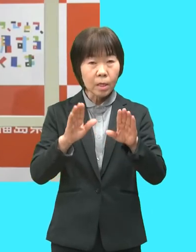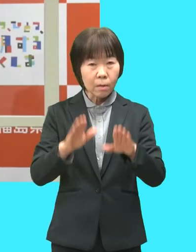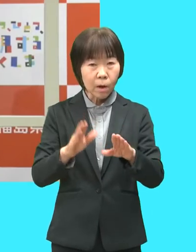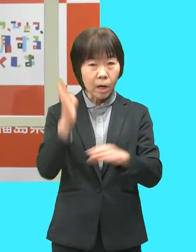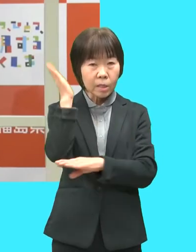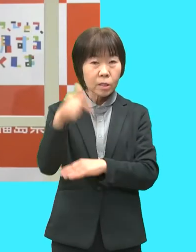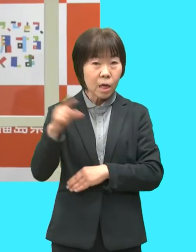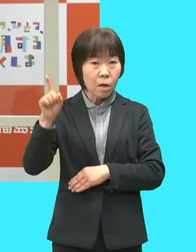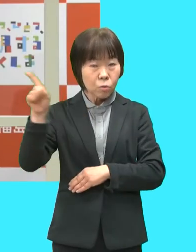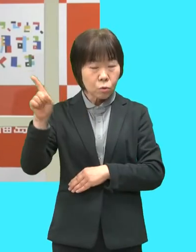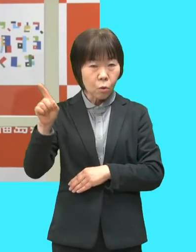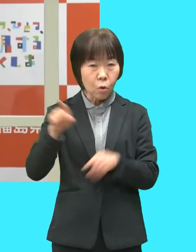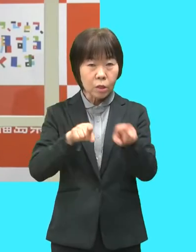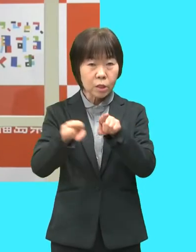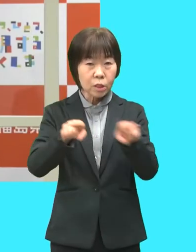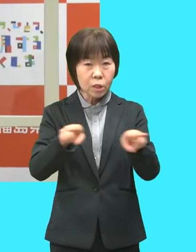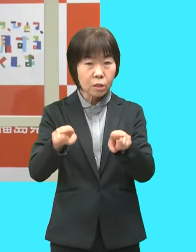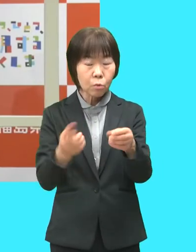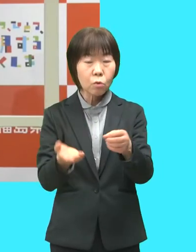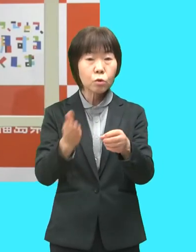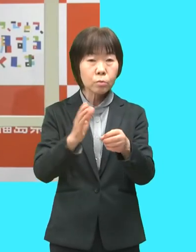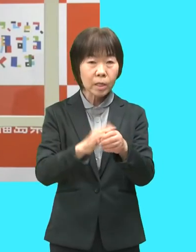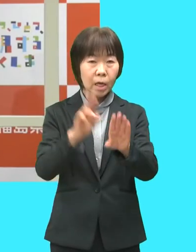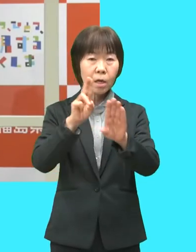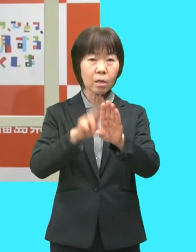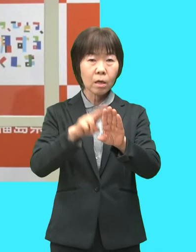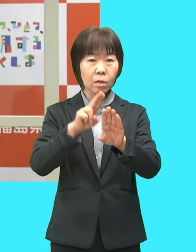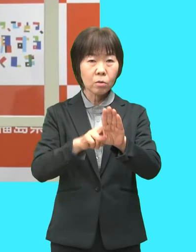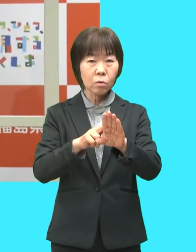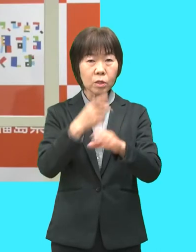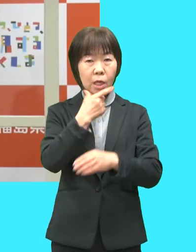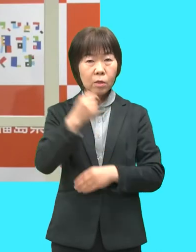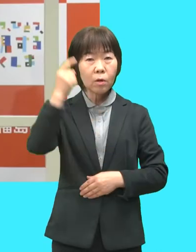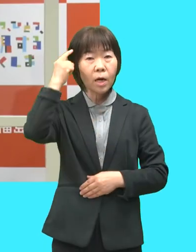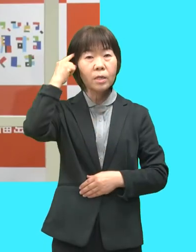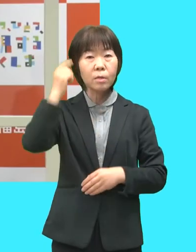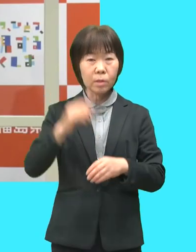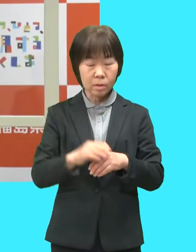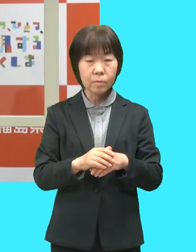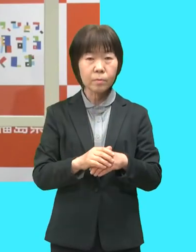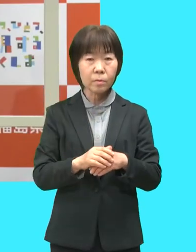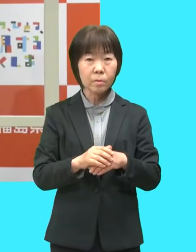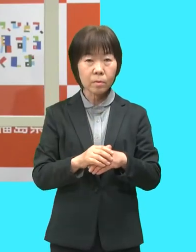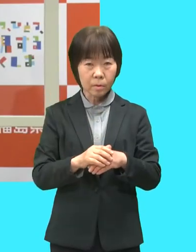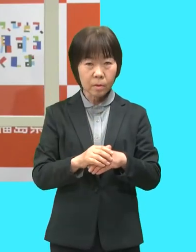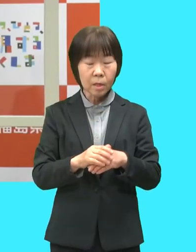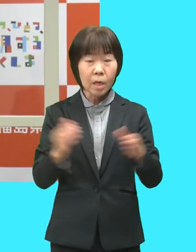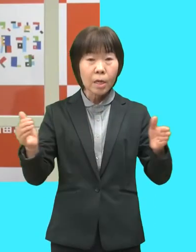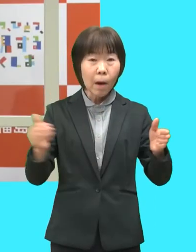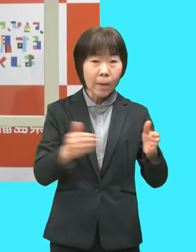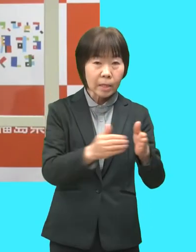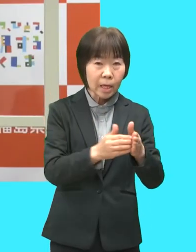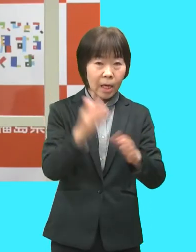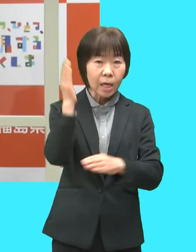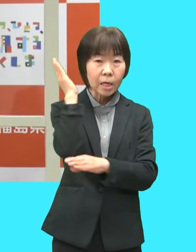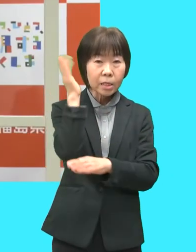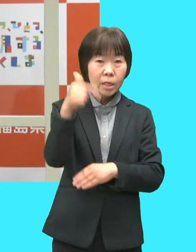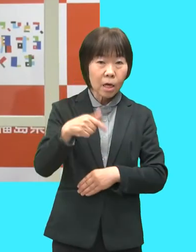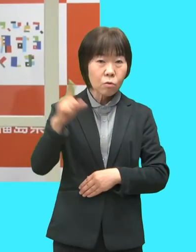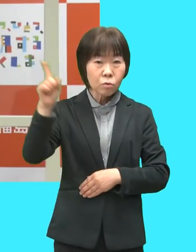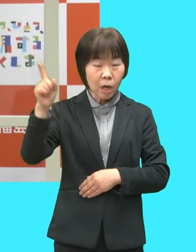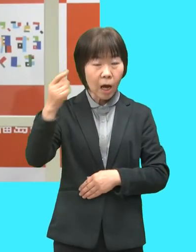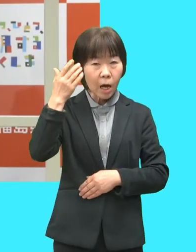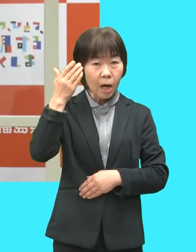政府からの指示も含めてですね、検討を深めていきたいと考えております。これまで政府がある程度想定した前